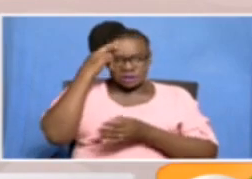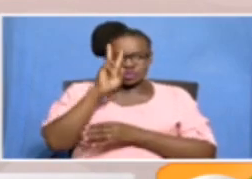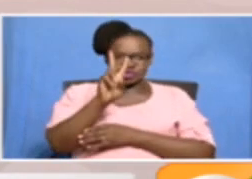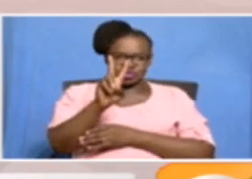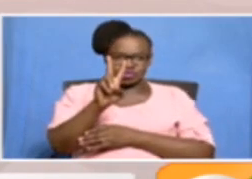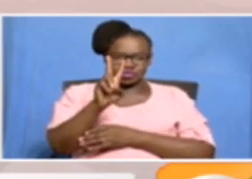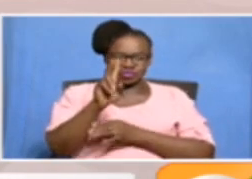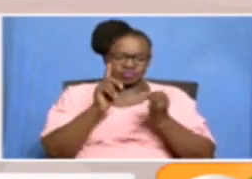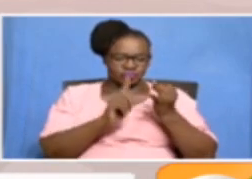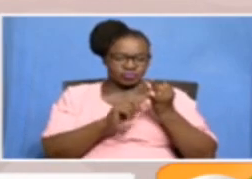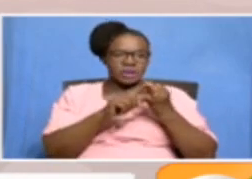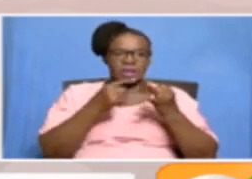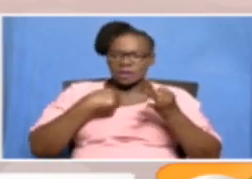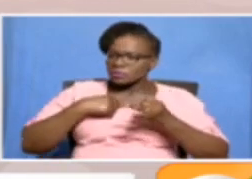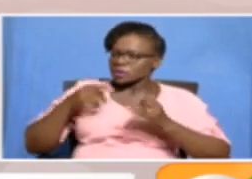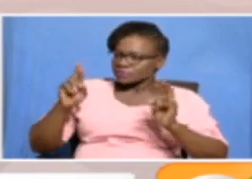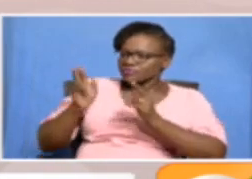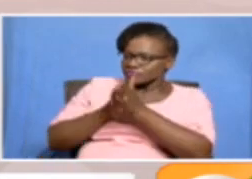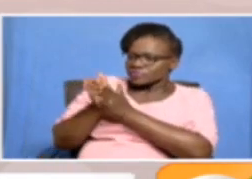Basi nikakaa vizuri ehe,